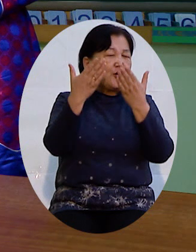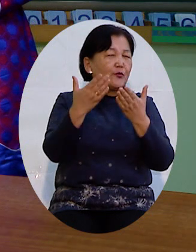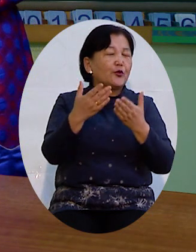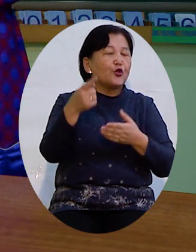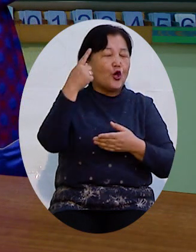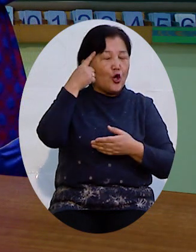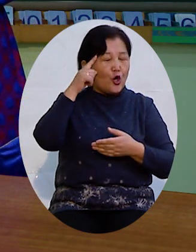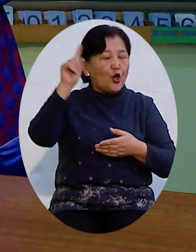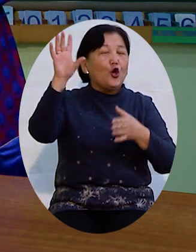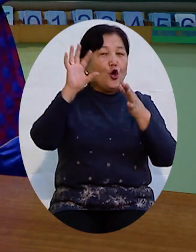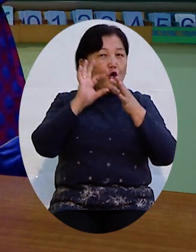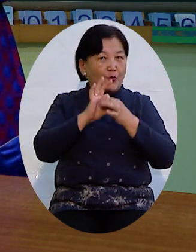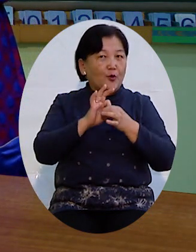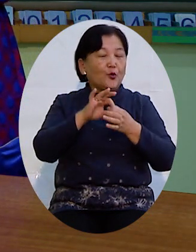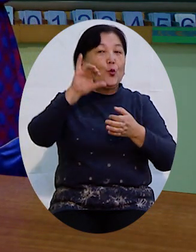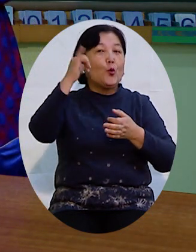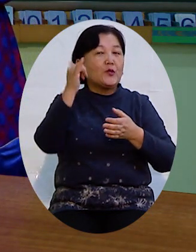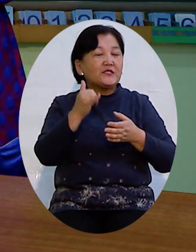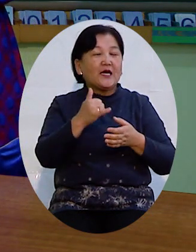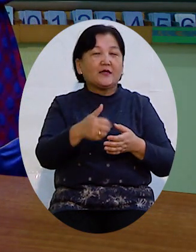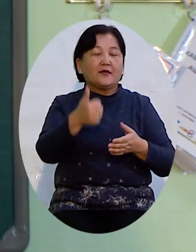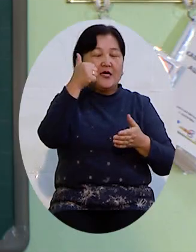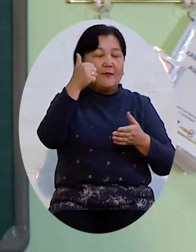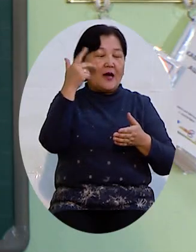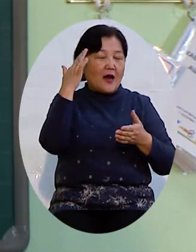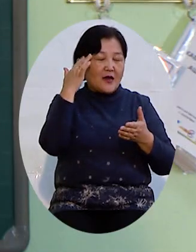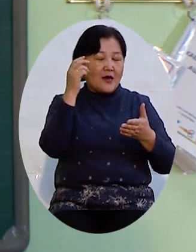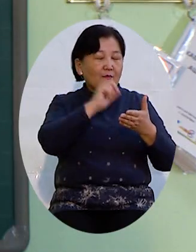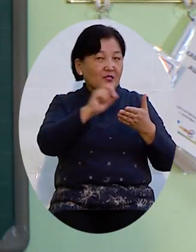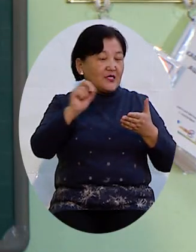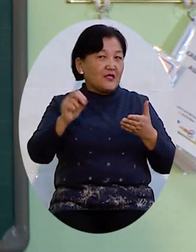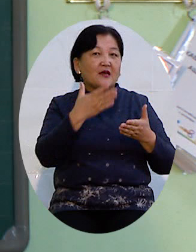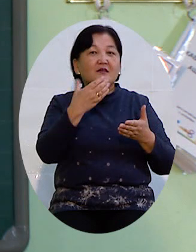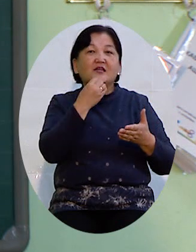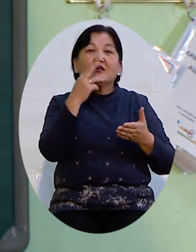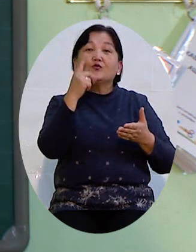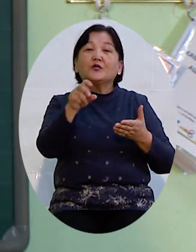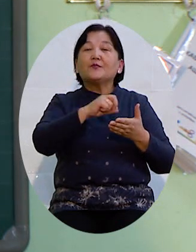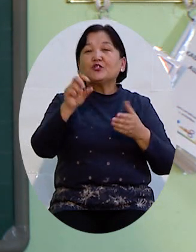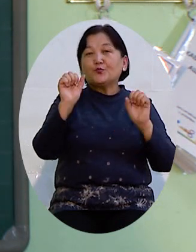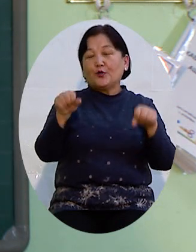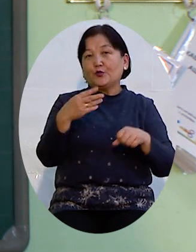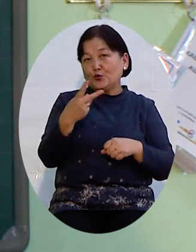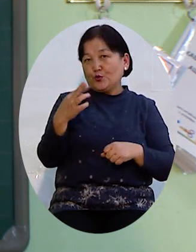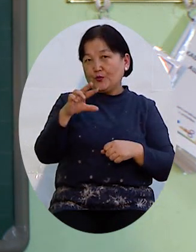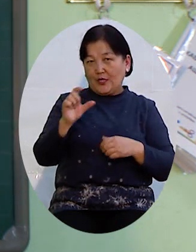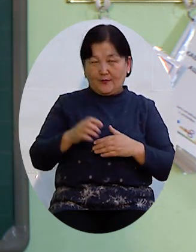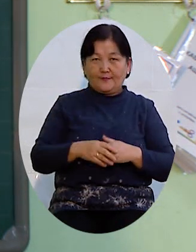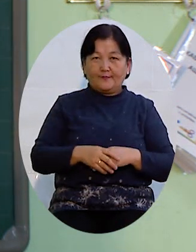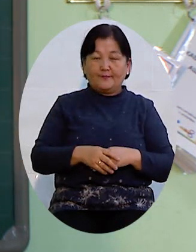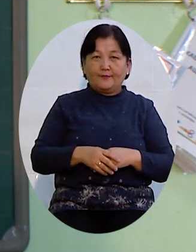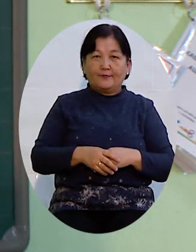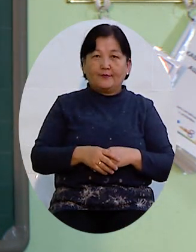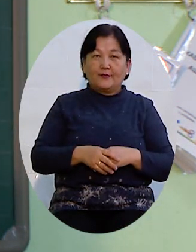болсон явдлаасаа сэтгвлээд уран сайхны аргаар түүнийгээ баяжуулаад маш сайхан шүлэг зохиол бичиж болно шүү дээ.